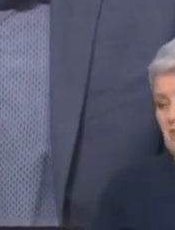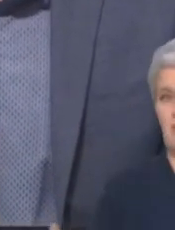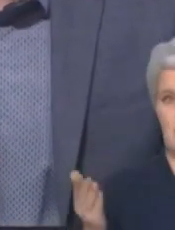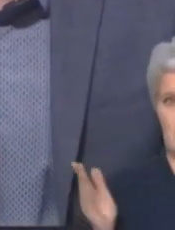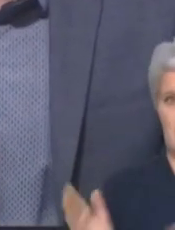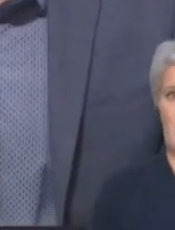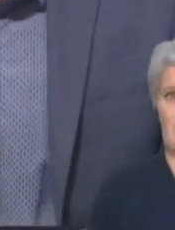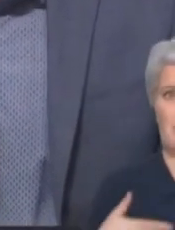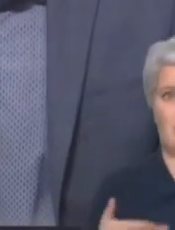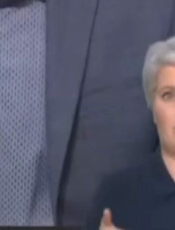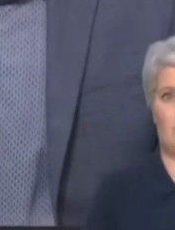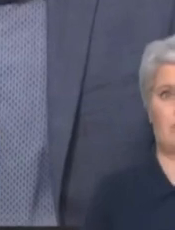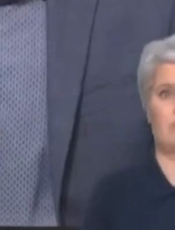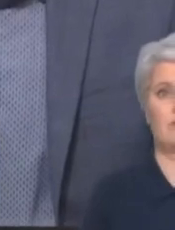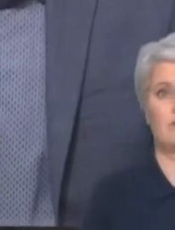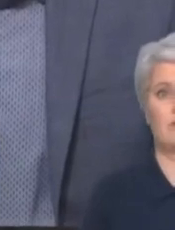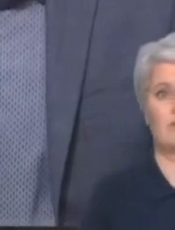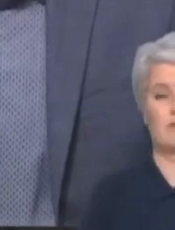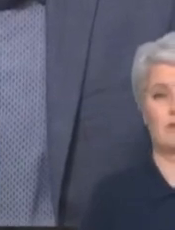хочеш допомогти?